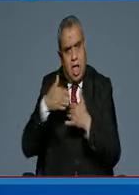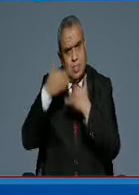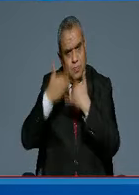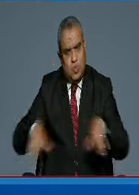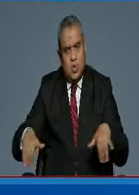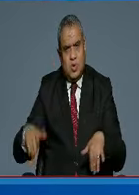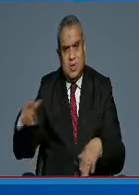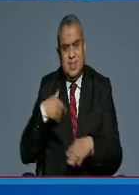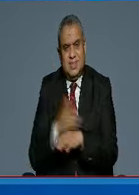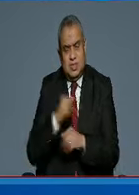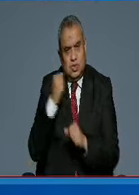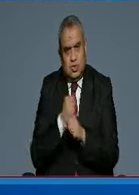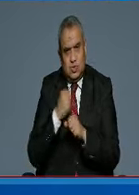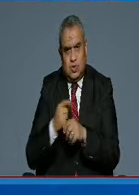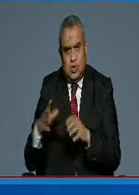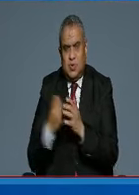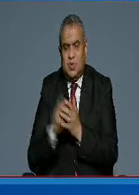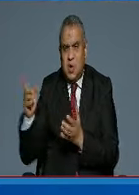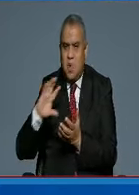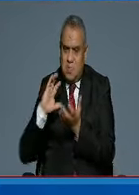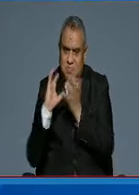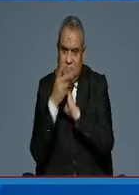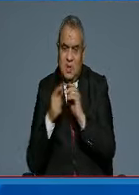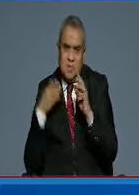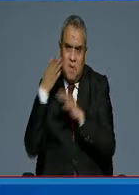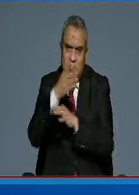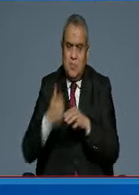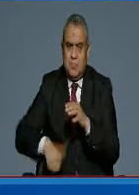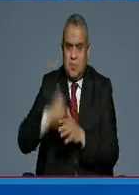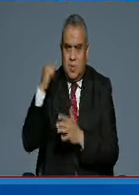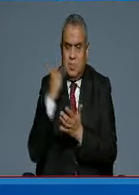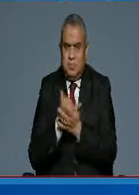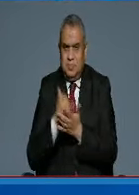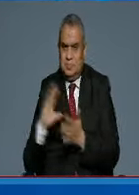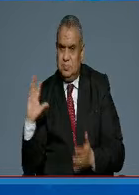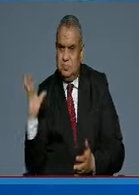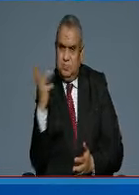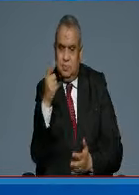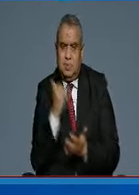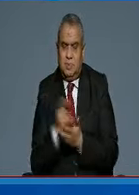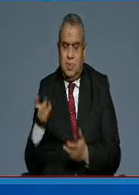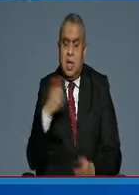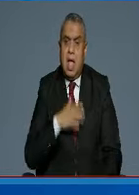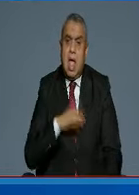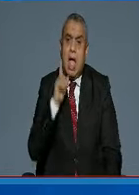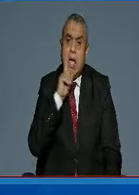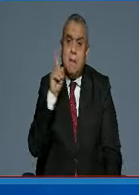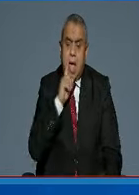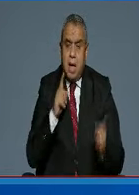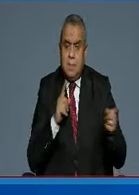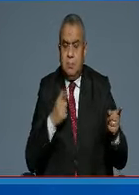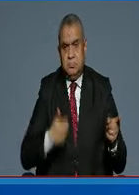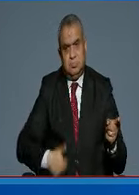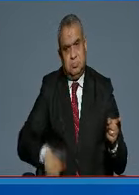بصراحه تاعب قوي واجتهد وهو اللي غير الدنيا الشوط التاني بس امام يستحق ايضا في الشوط الثاني عمل